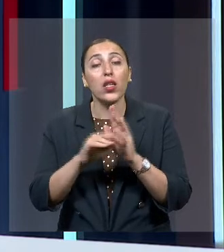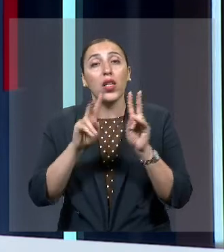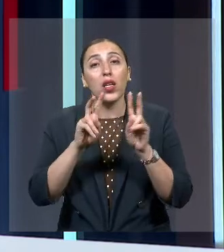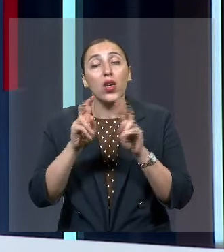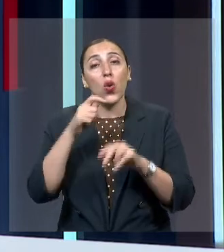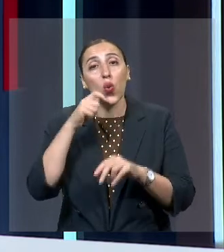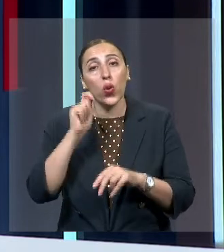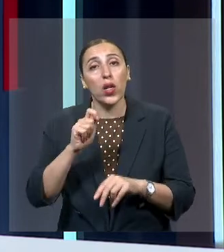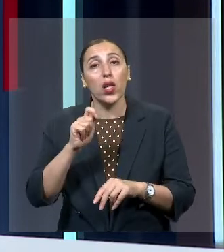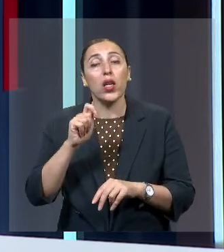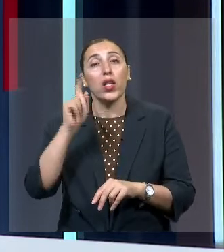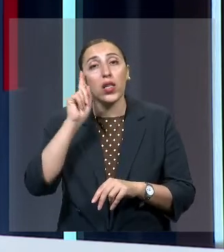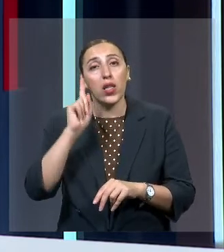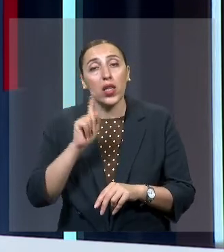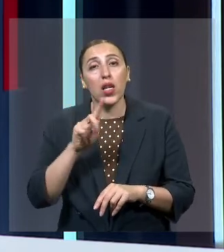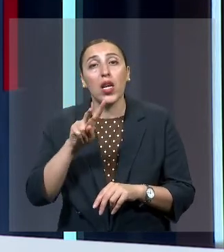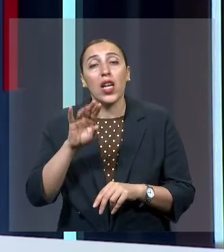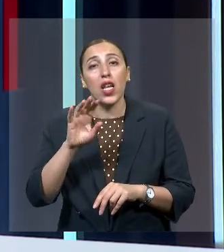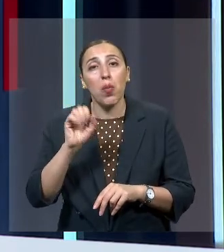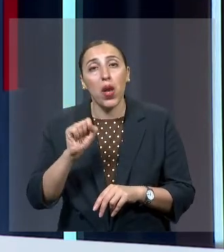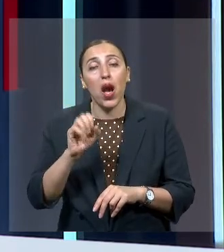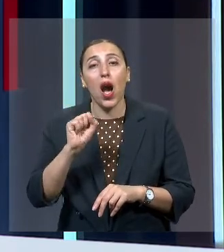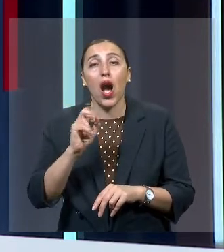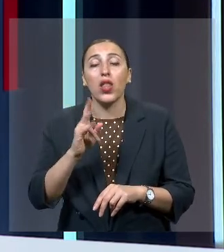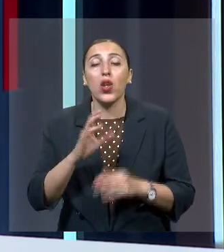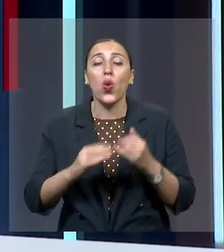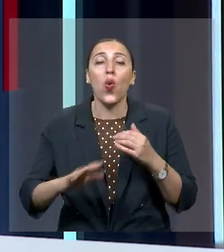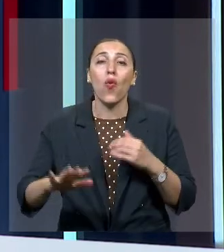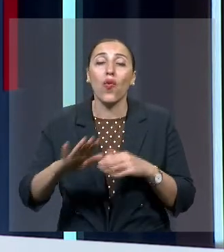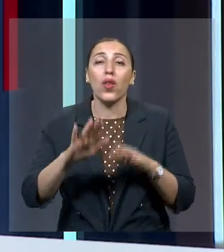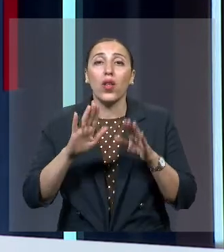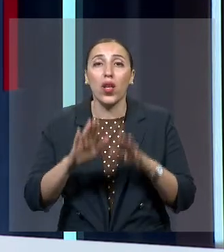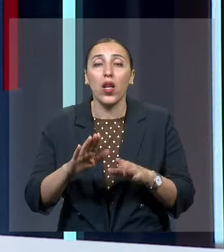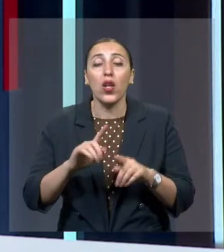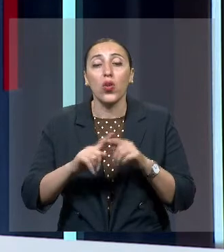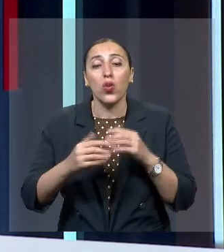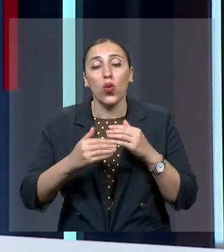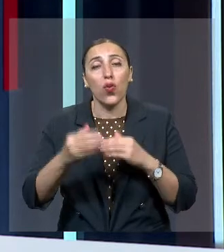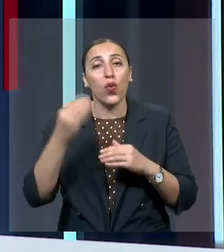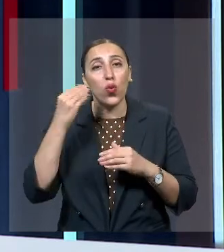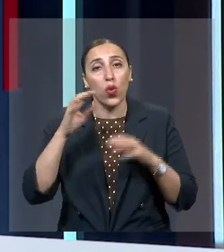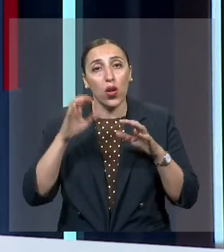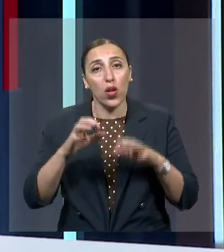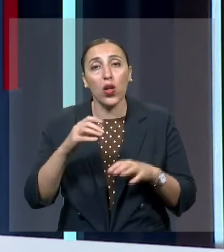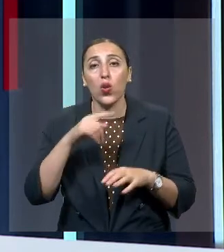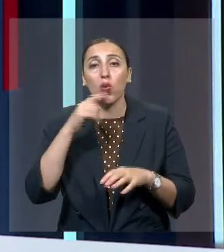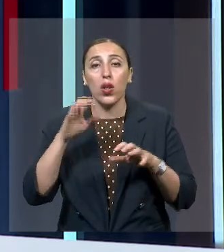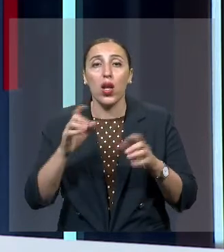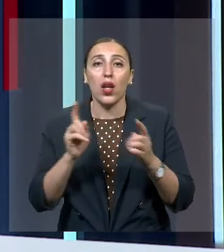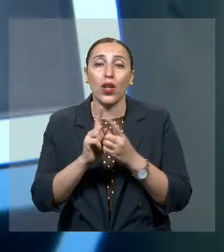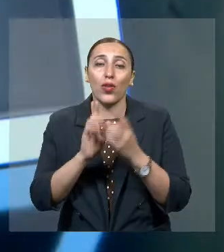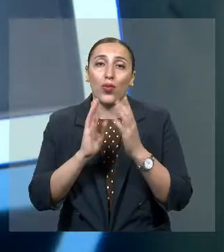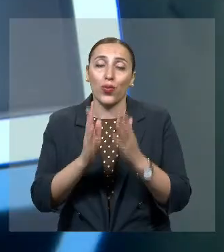Ուկրաինայում, Սիրիայում, Լիբիայում, Անդրկովկասում։ Առաջիկա օրերին հանդիպելու են նախագահներ Պուտինն ու Էրդողանը։